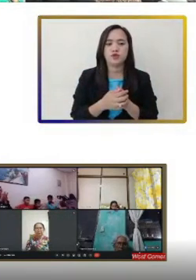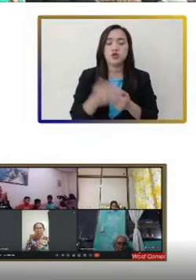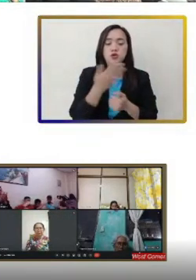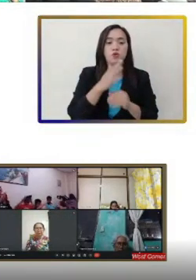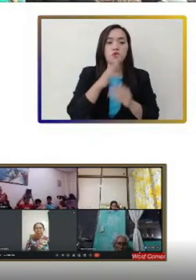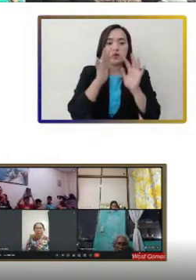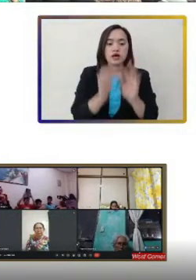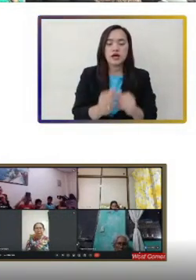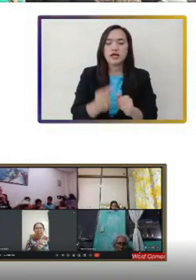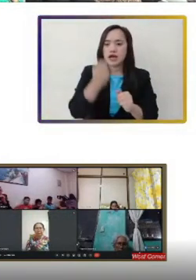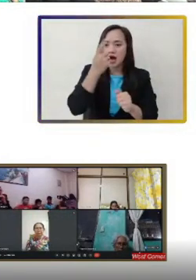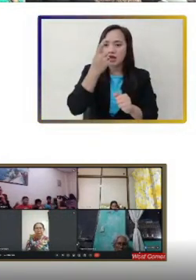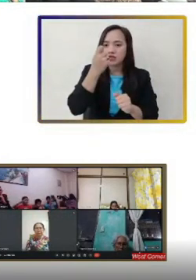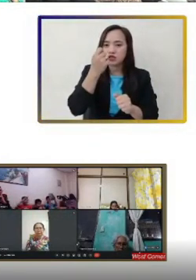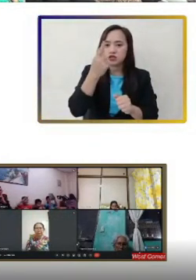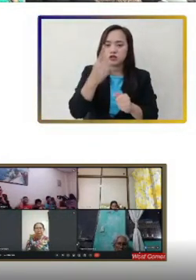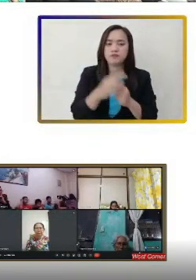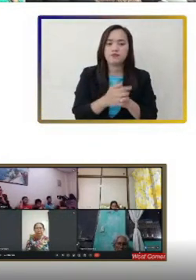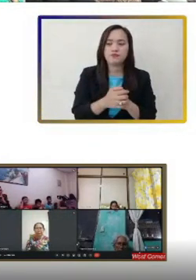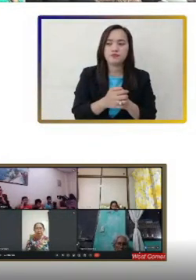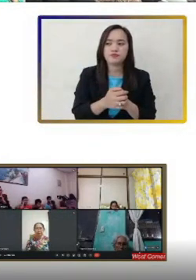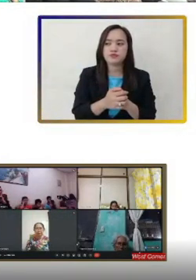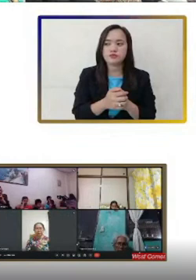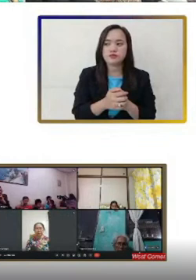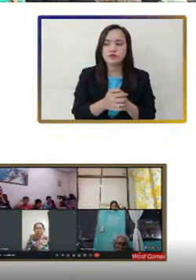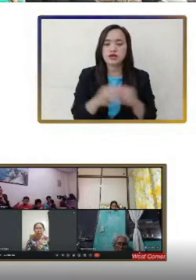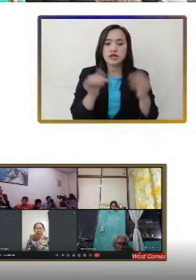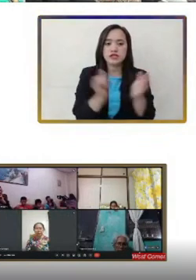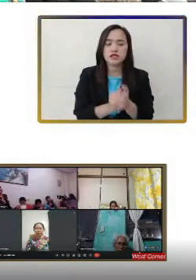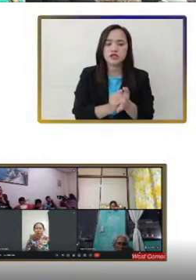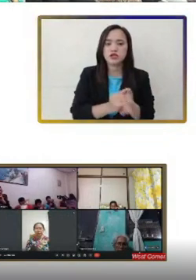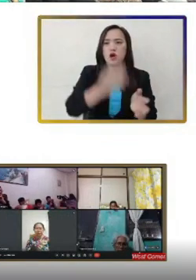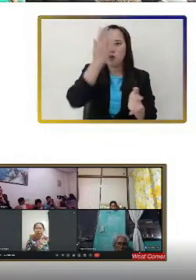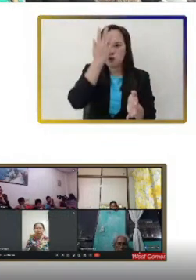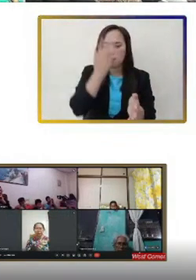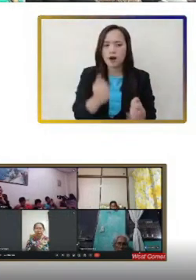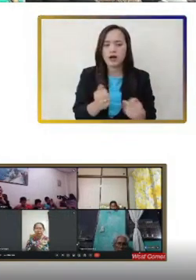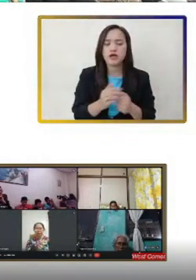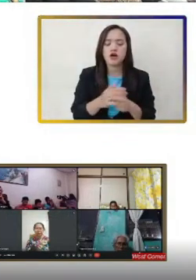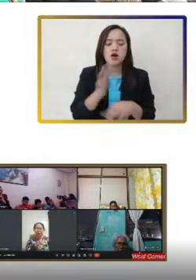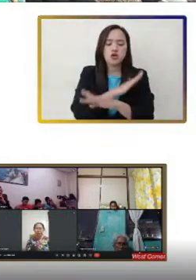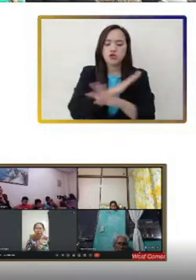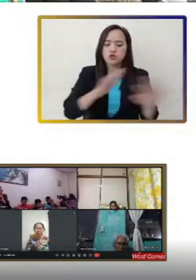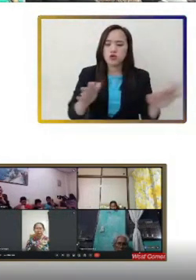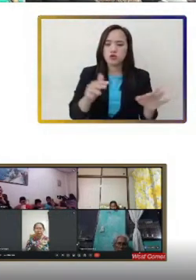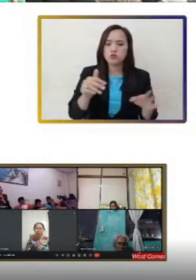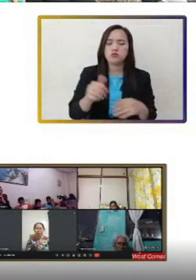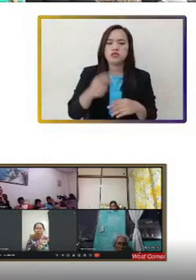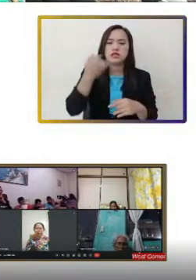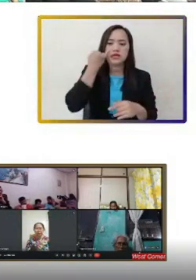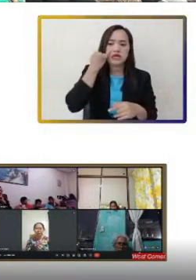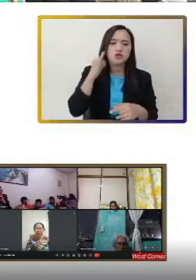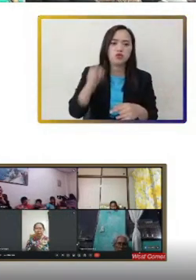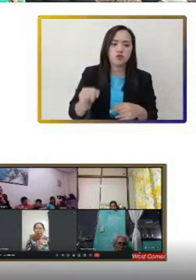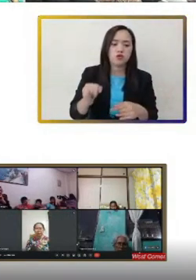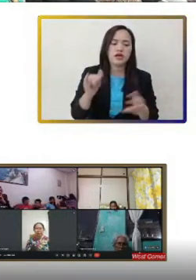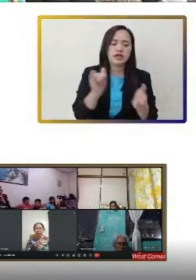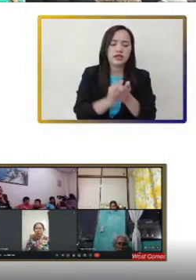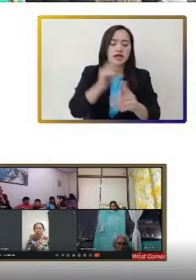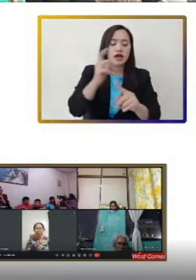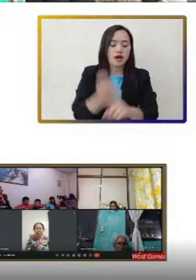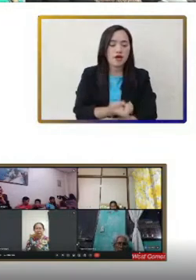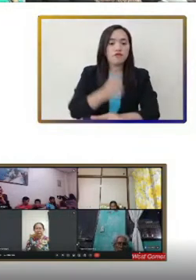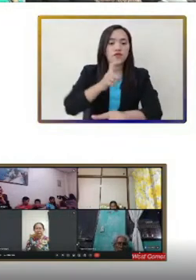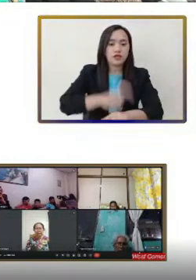ang totoong buhay ng tao. Kaya nga po, huwag tayong manghinayang. Every time na pupunta tayo sa church, every time the church is